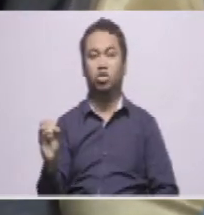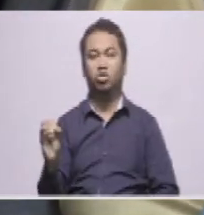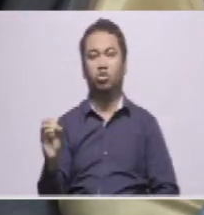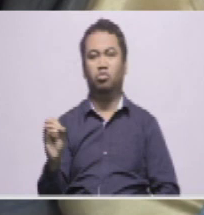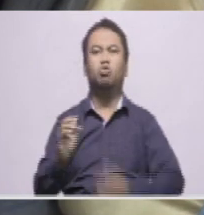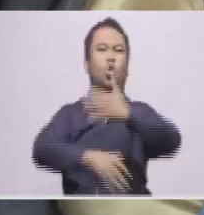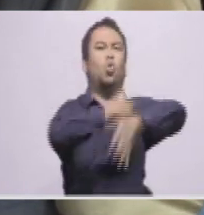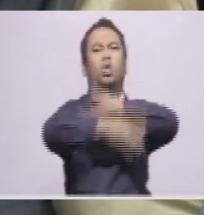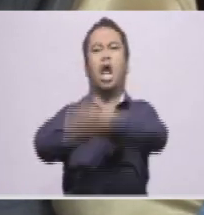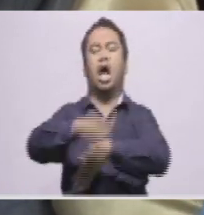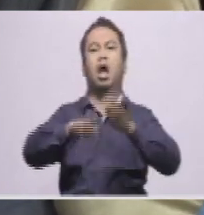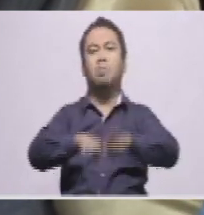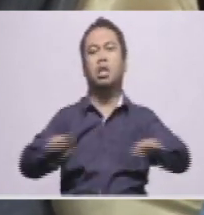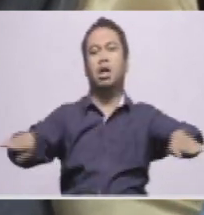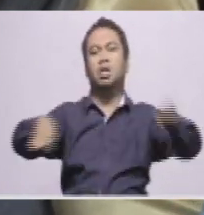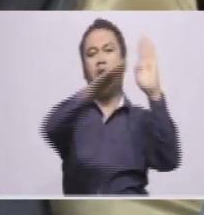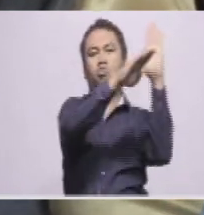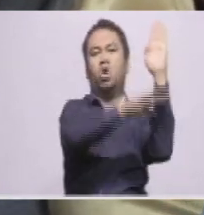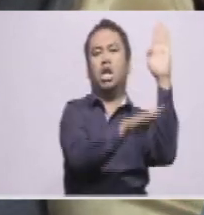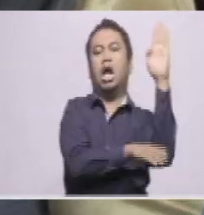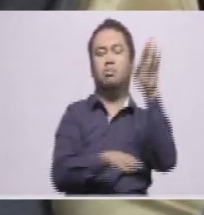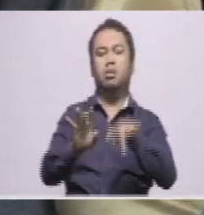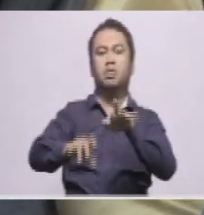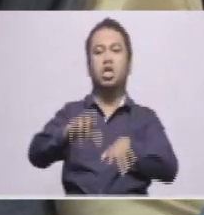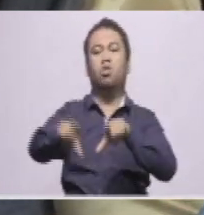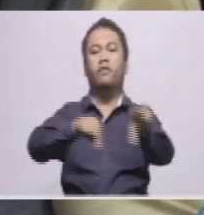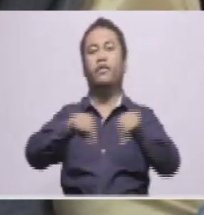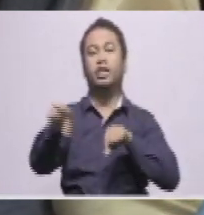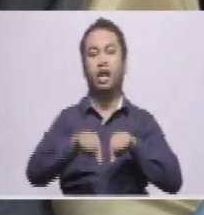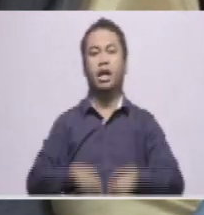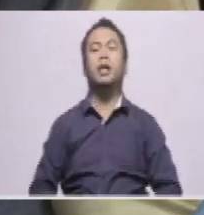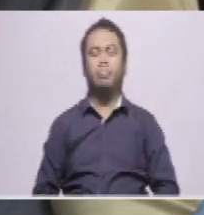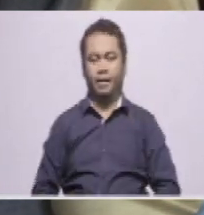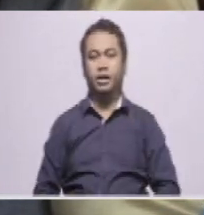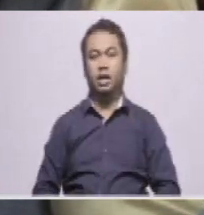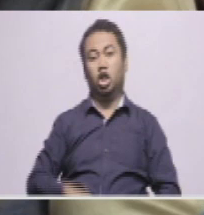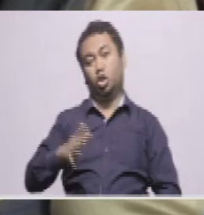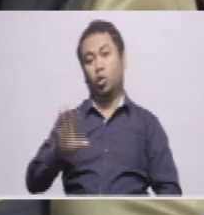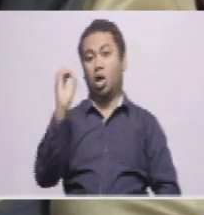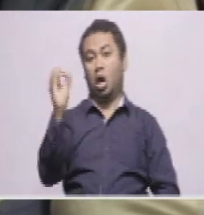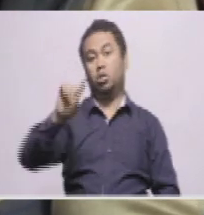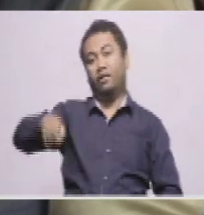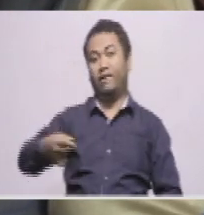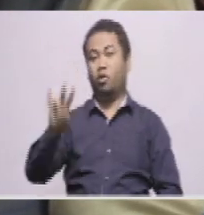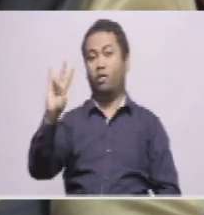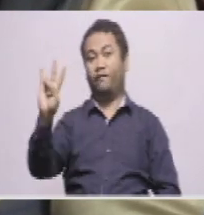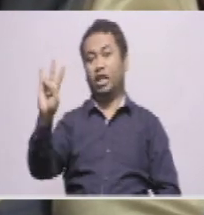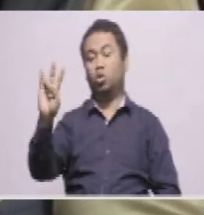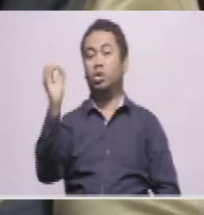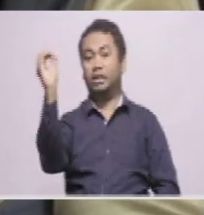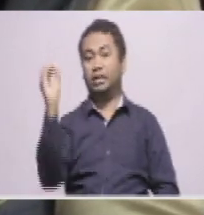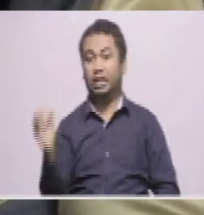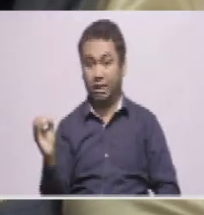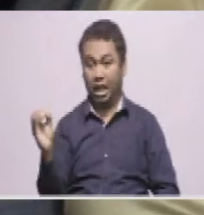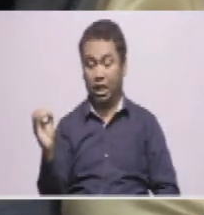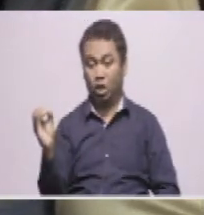ny fandaminana teo anivon'ilay birao mpifidianana. Manodidina ny ohatra 5-7 izany hoe latsaka ny 100% kosa